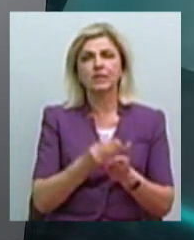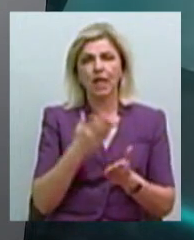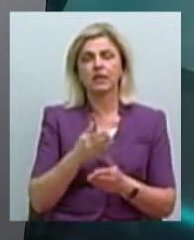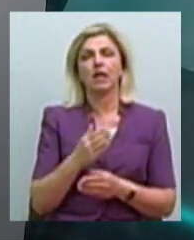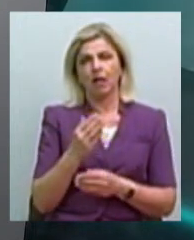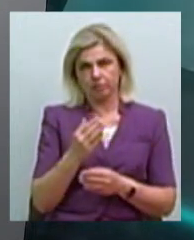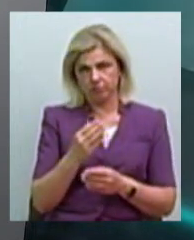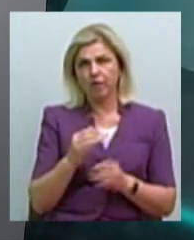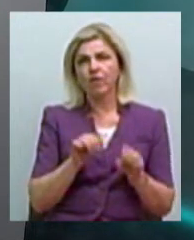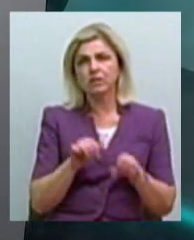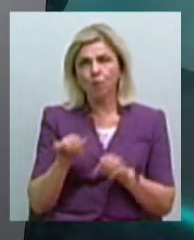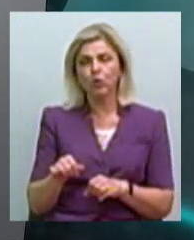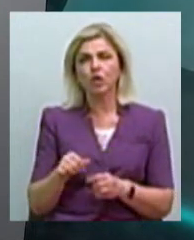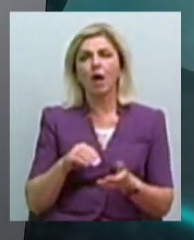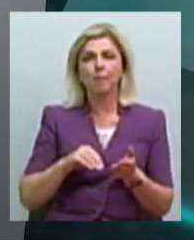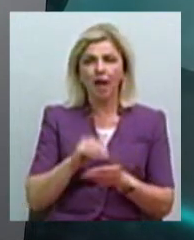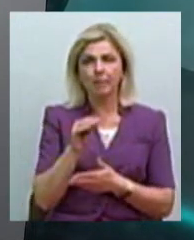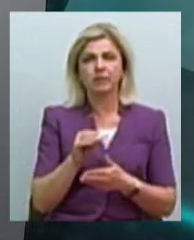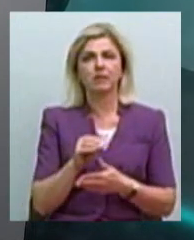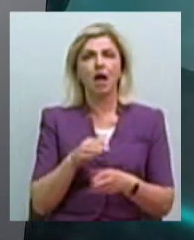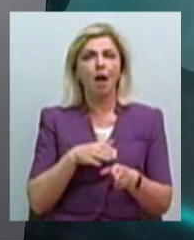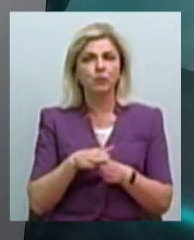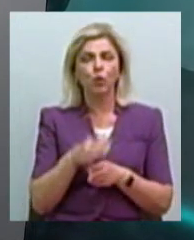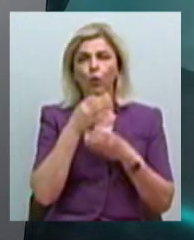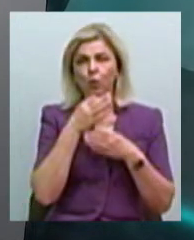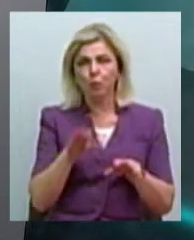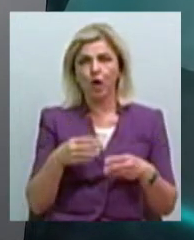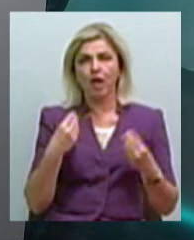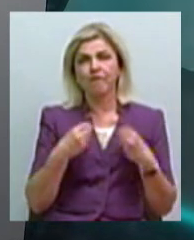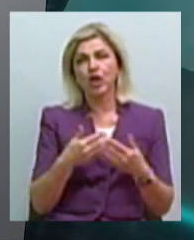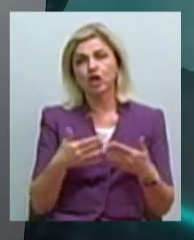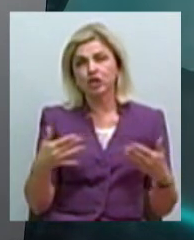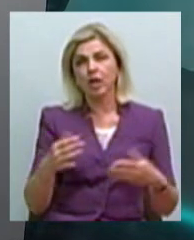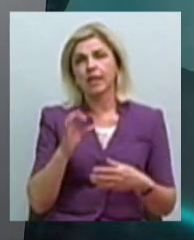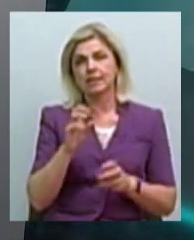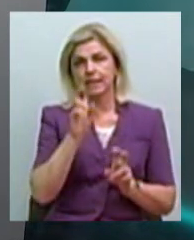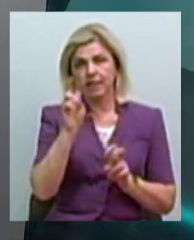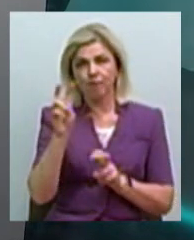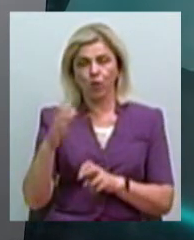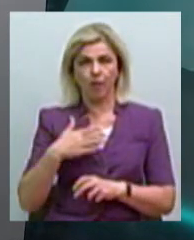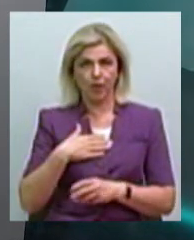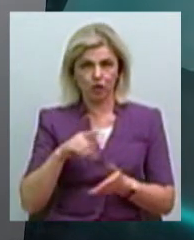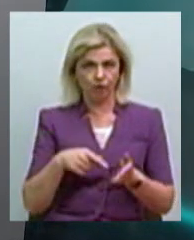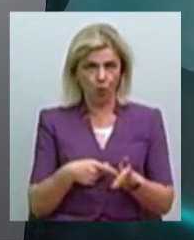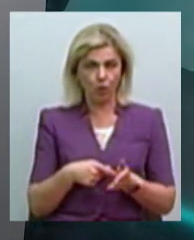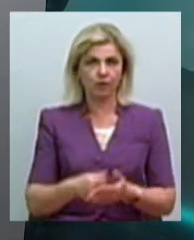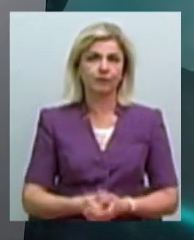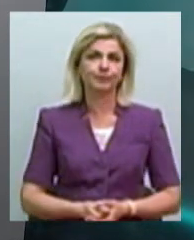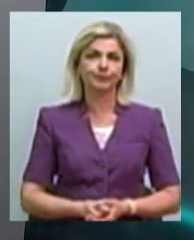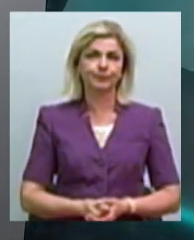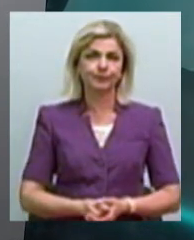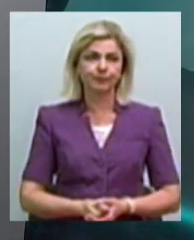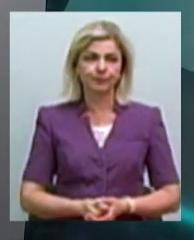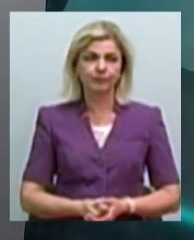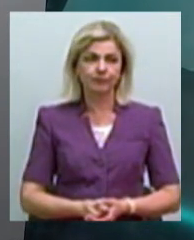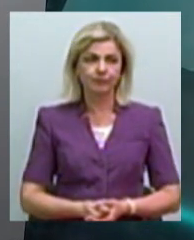всех людей будет возможность приобрести абсолютно любую вещь с символикой нашего города. Ну, в целом так. Ну, на самом